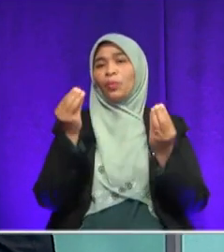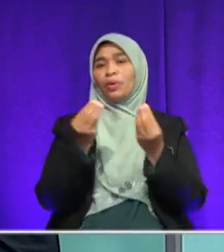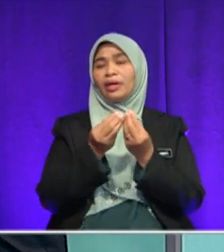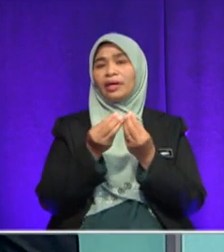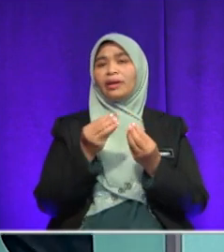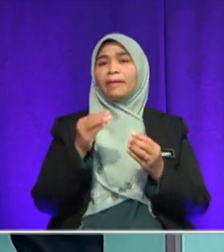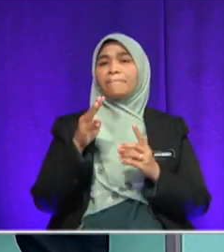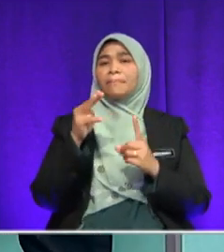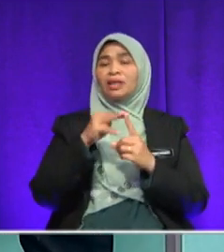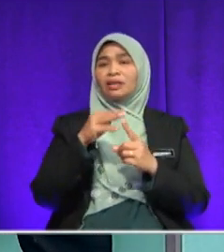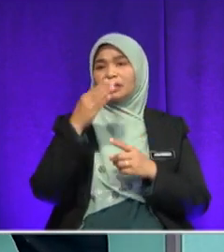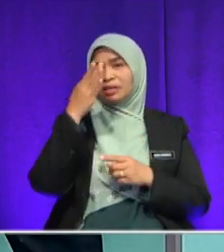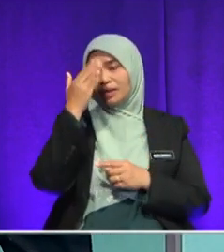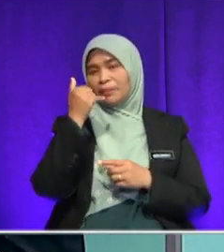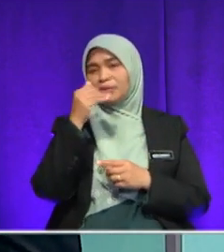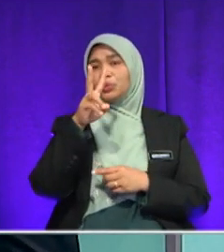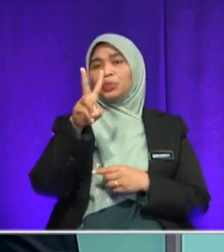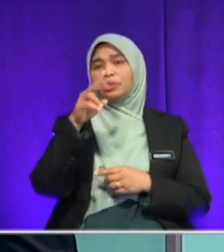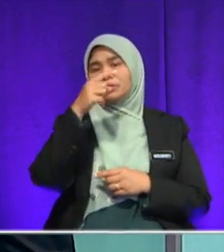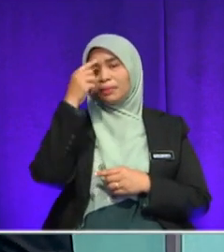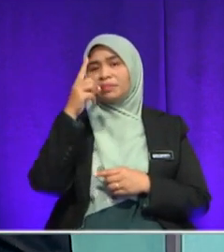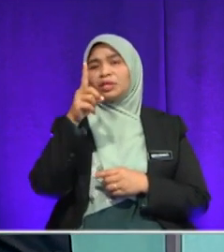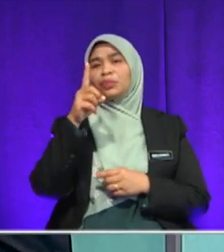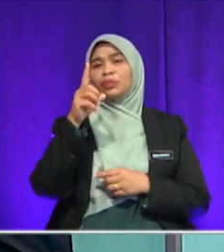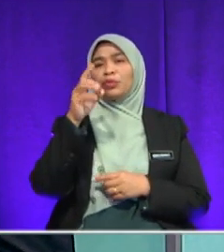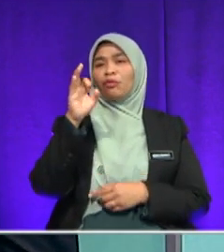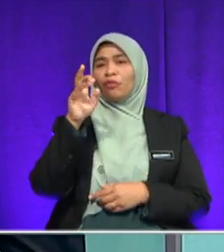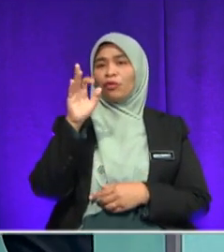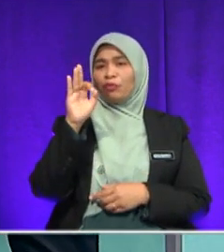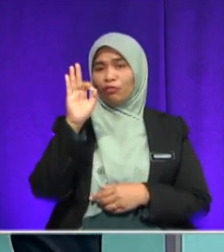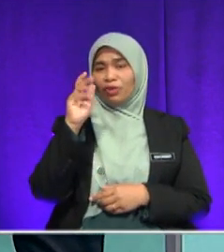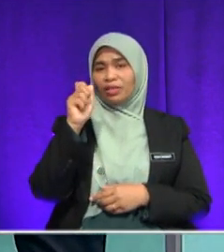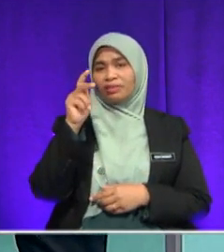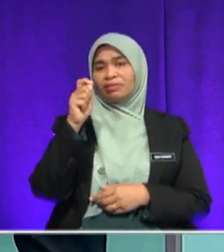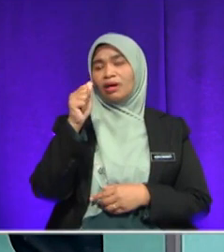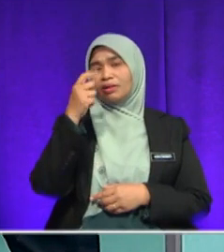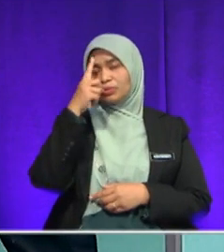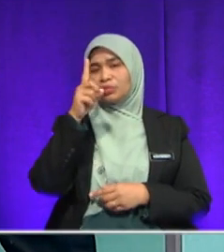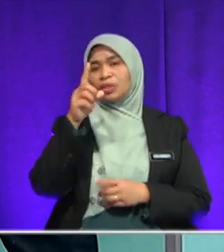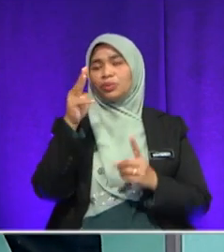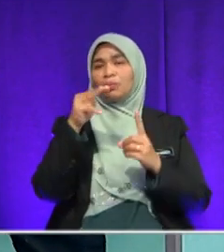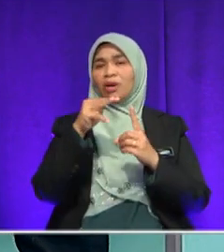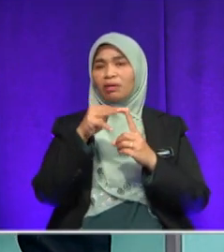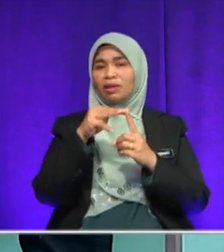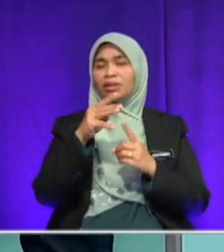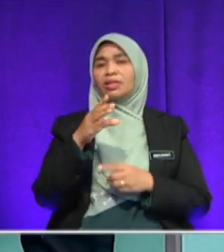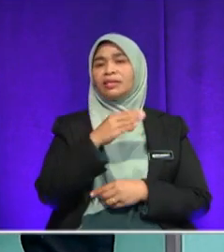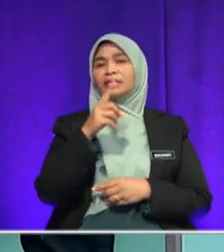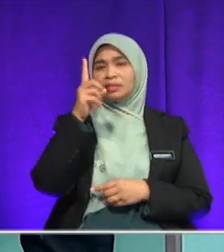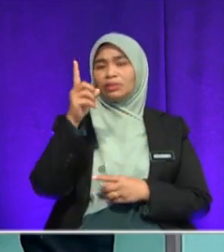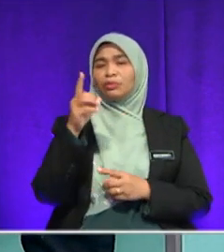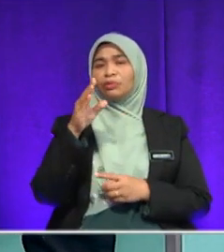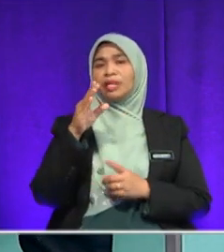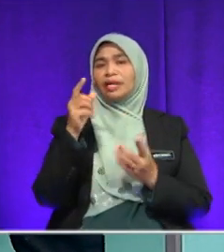2. Kenapa 2? Sebab satu fakta untuk satu markah, satu fakta untuk huraian